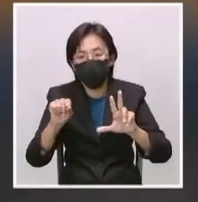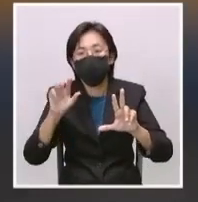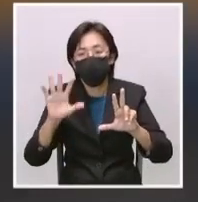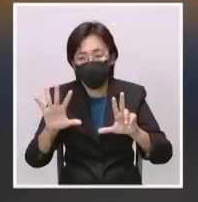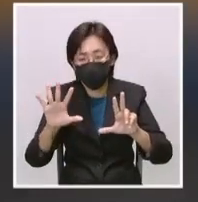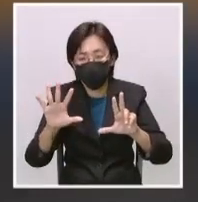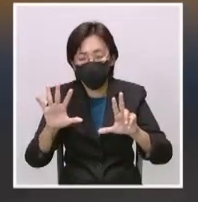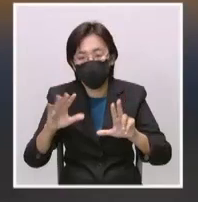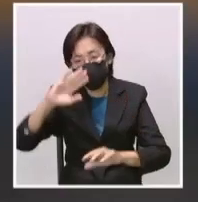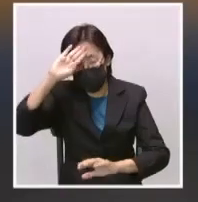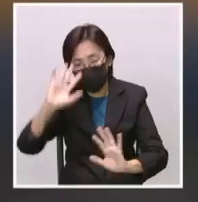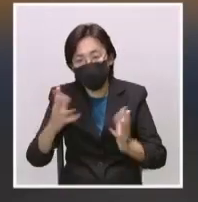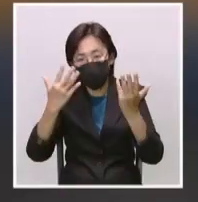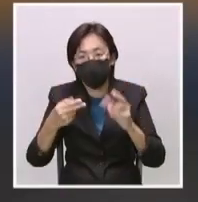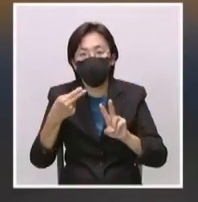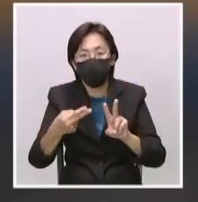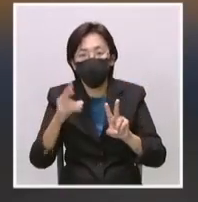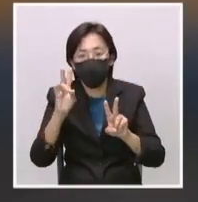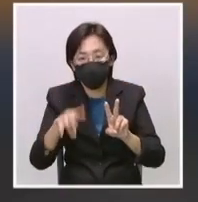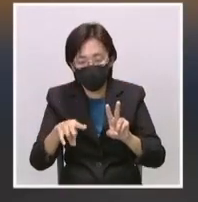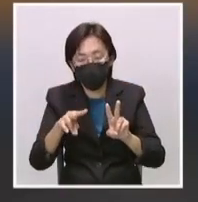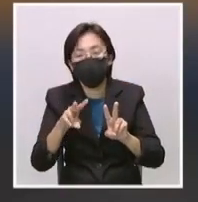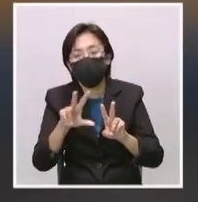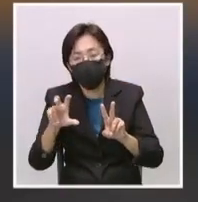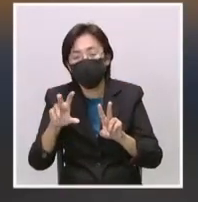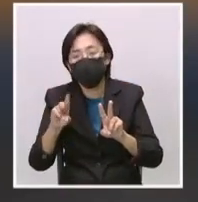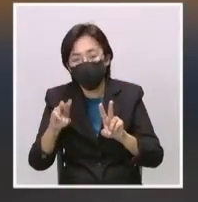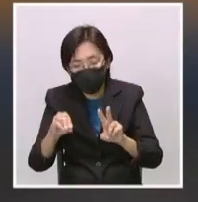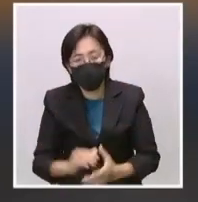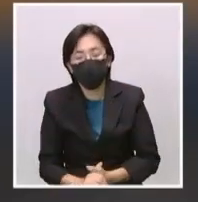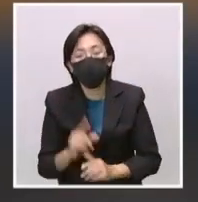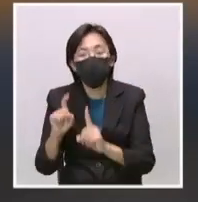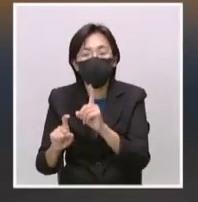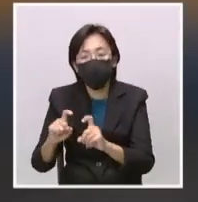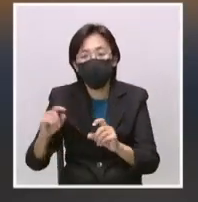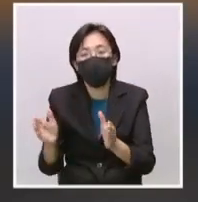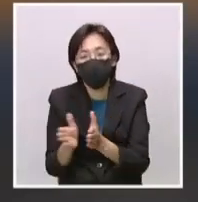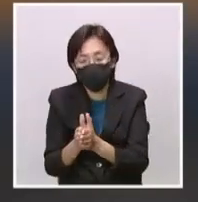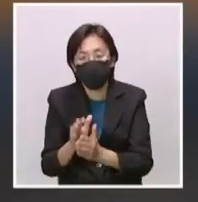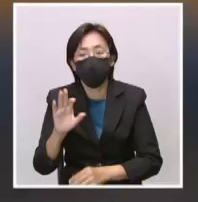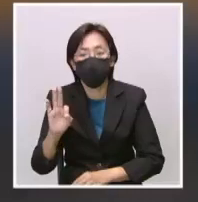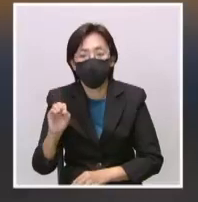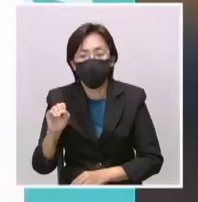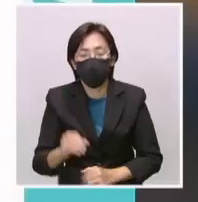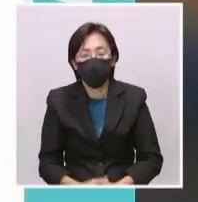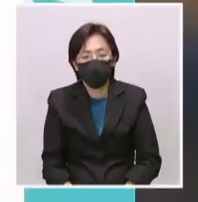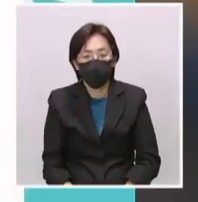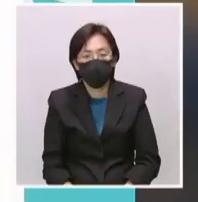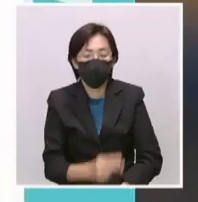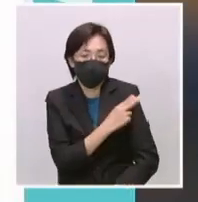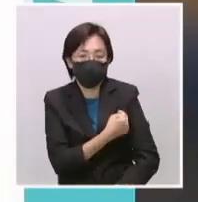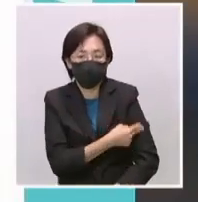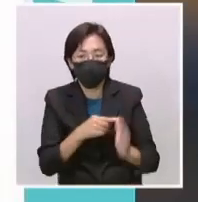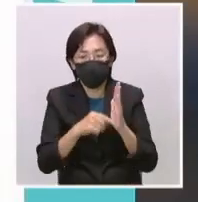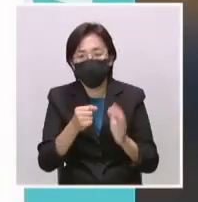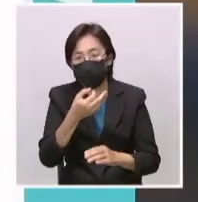วหายป่วยแล้ว 27,370 คนและเสียชีวิตสะสมในพื้นที่90คนครับโรงพยาบาลสมุทรสา